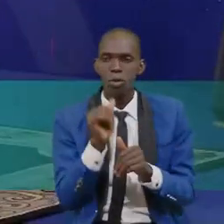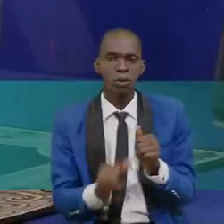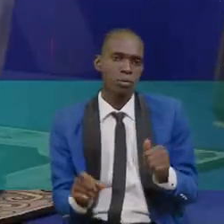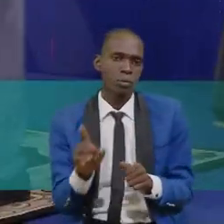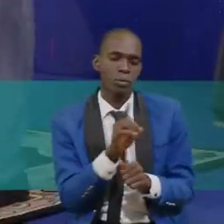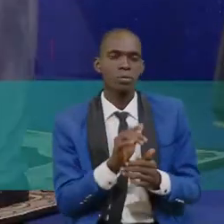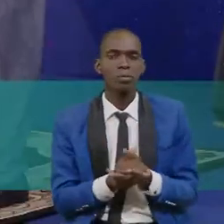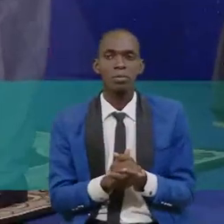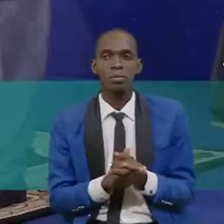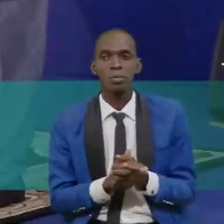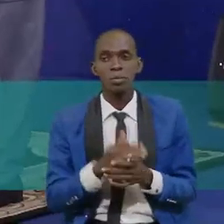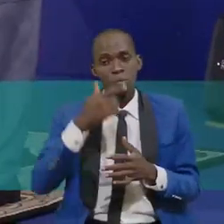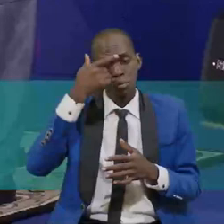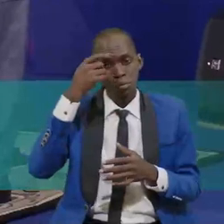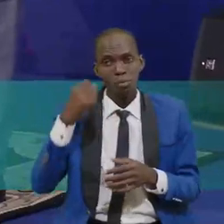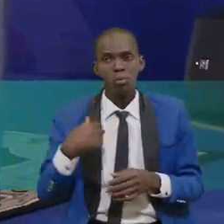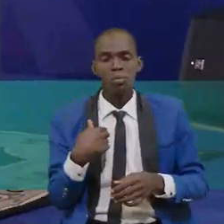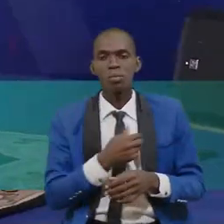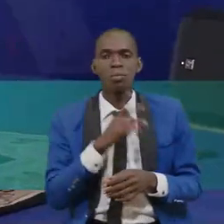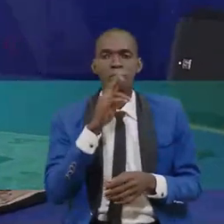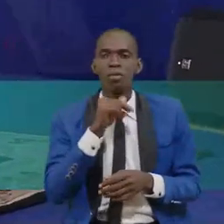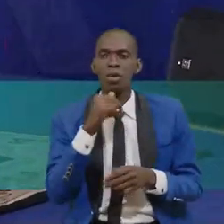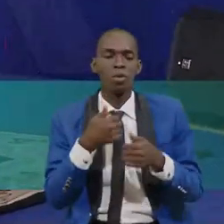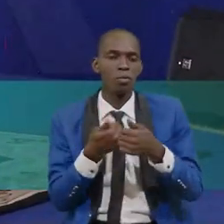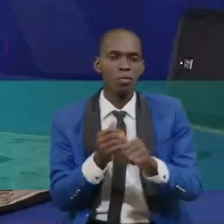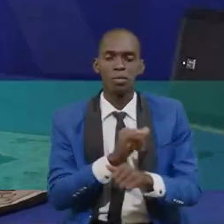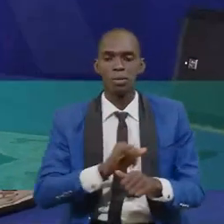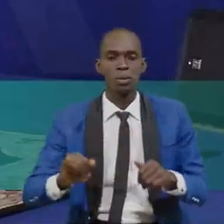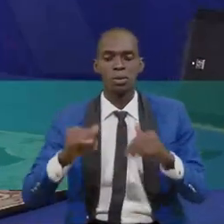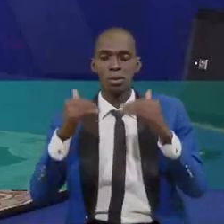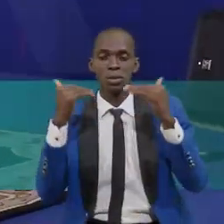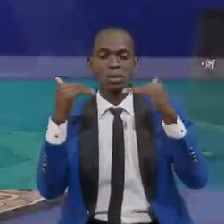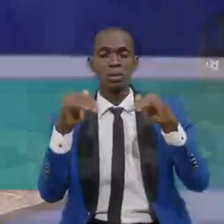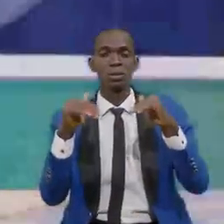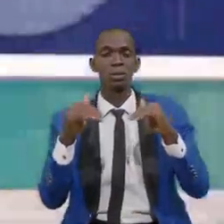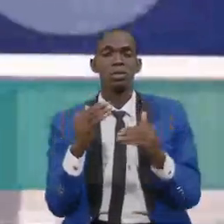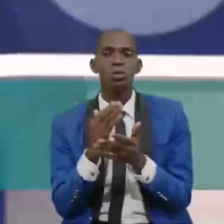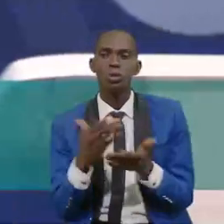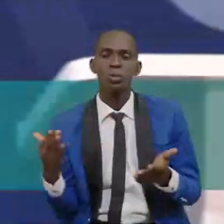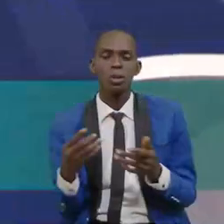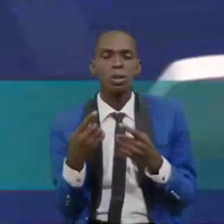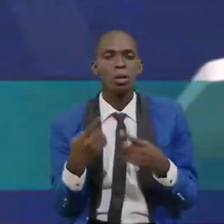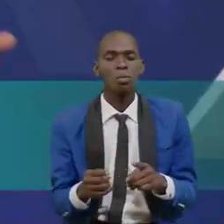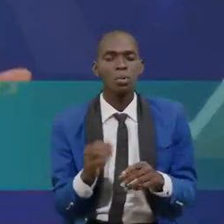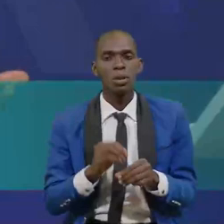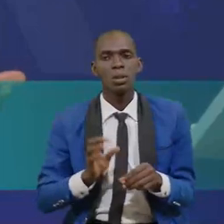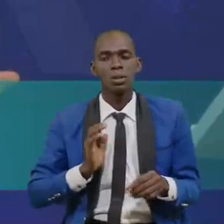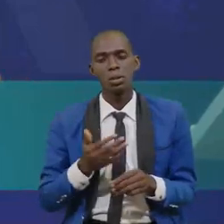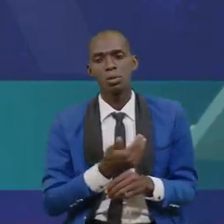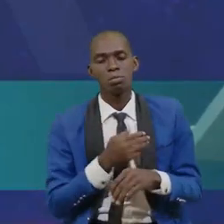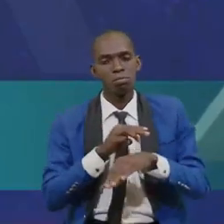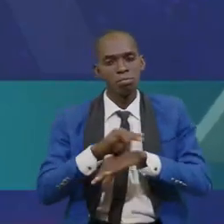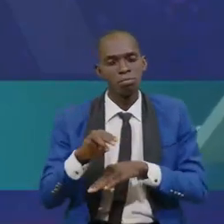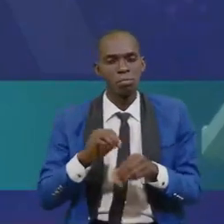Il a donné les gens comme apôtres, pas tout le monde, parce que nous ne suivons pas les modèles. Quelque chose se passe dans notre ministère, dans